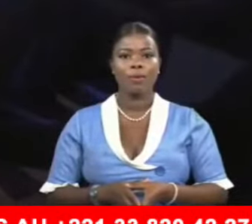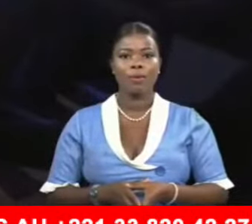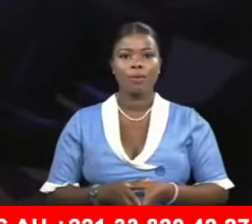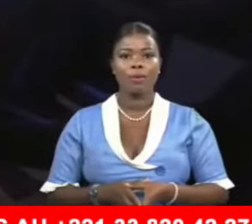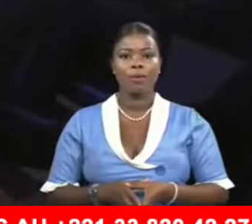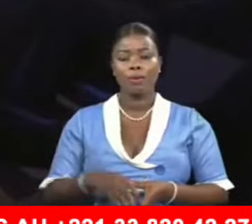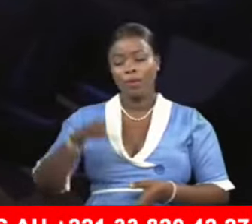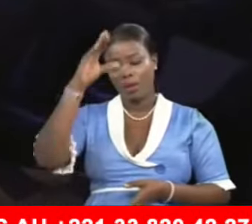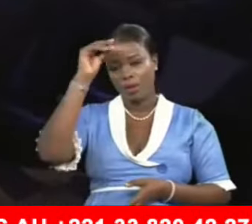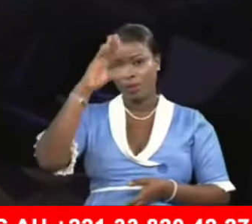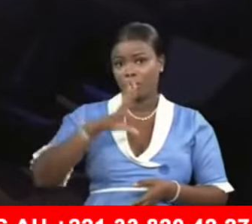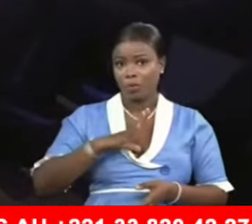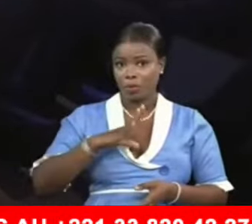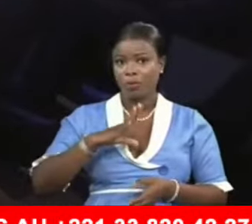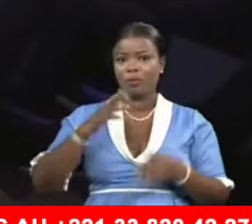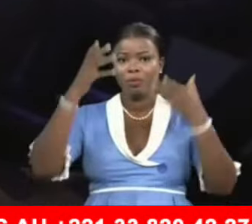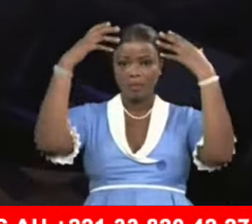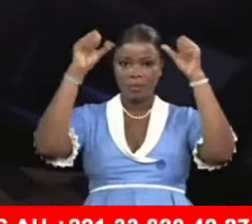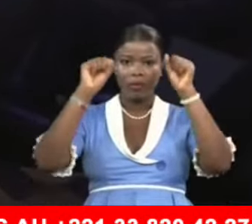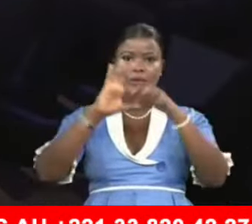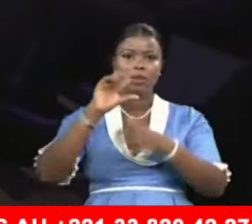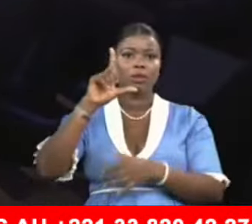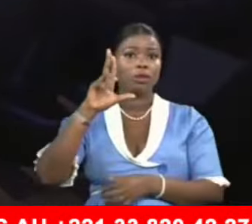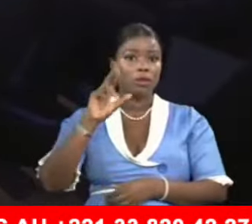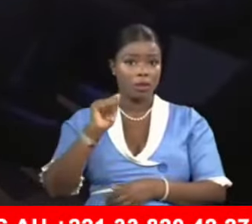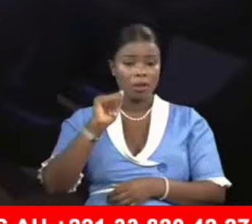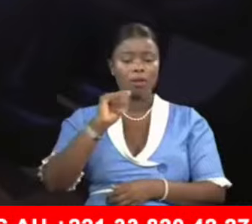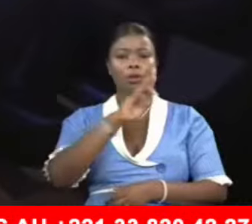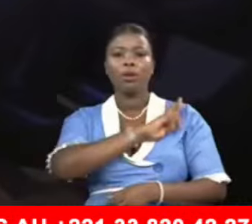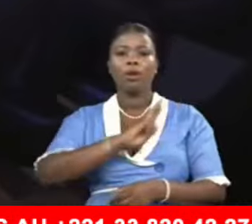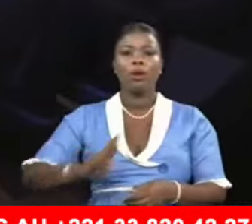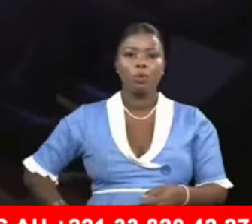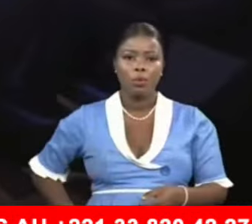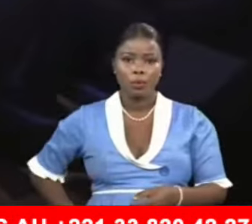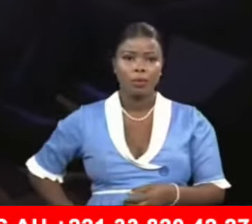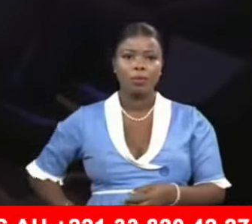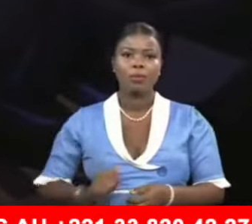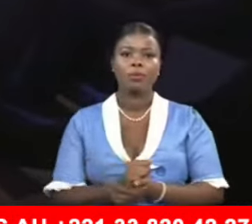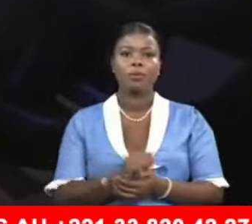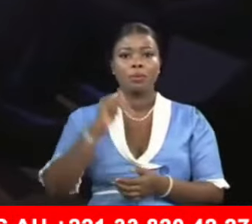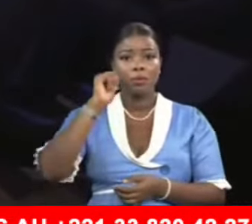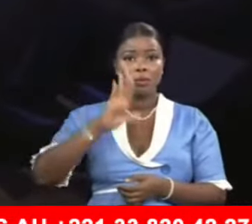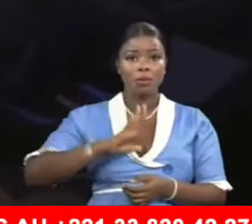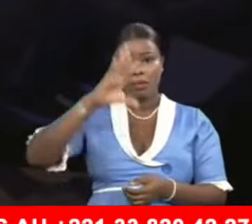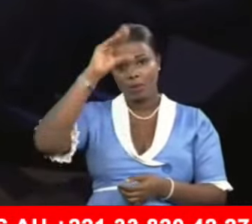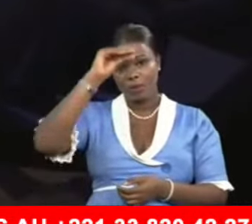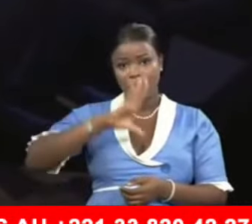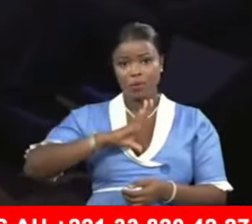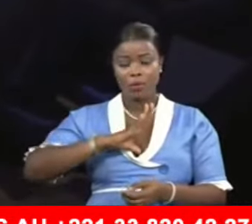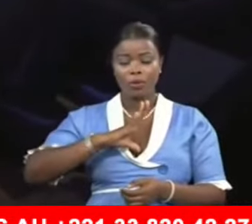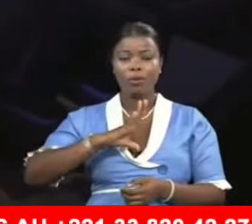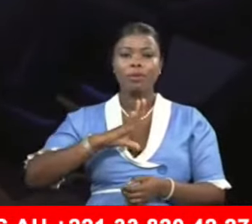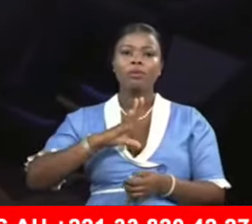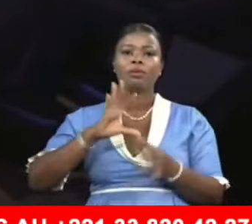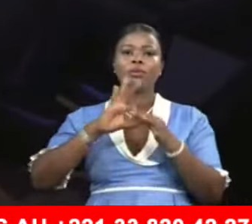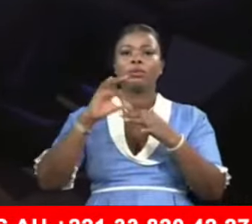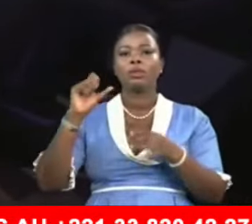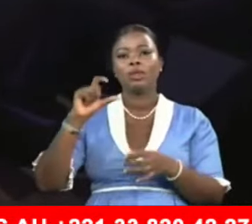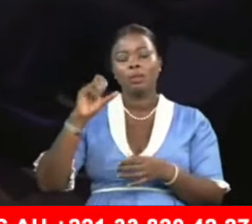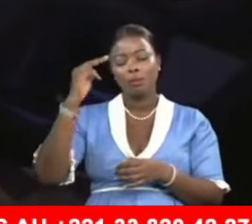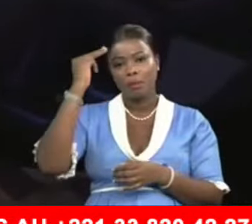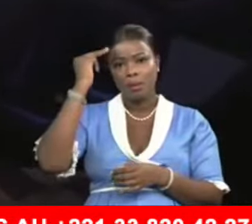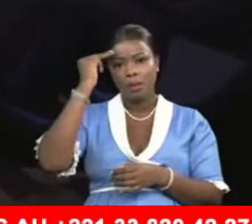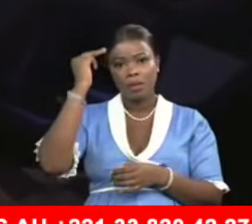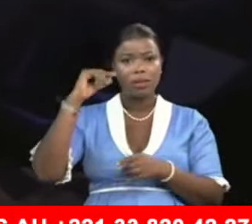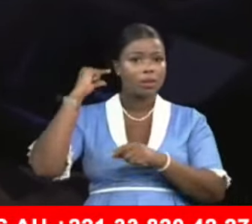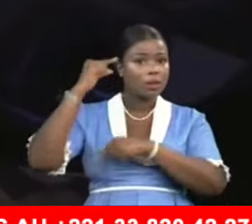Excellence Monsieur le Président de la République mesdames et messieurs les ministres et secrétaires